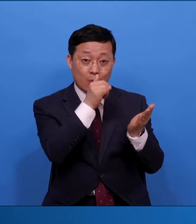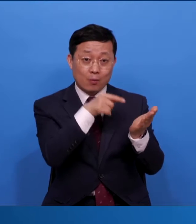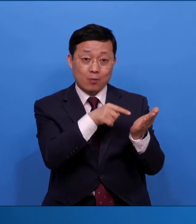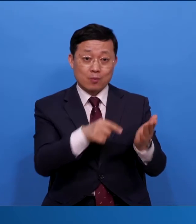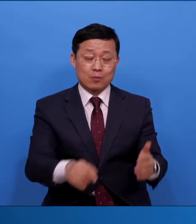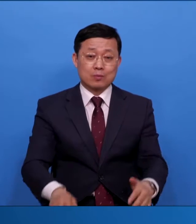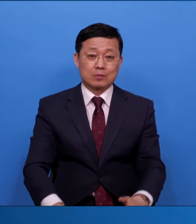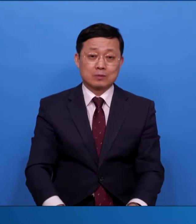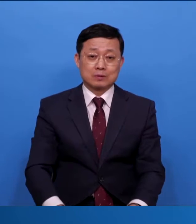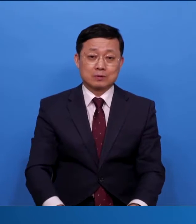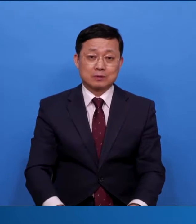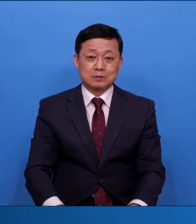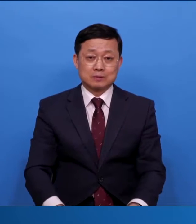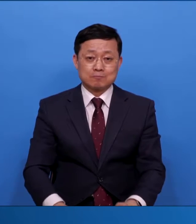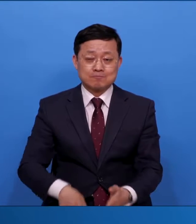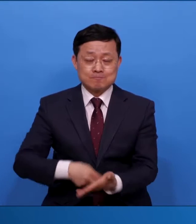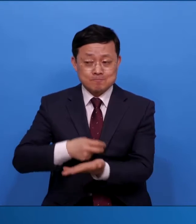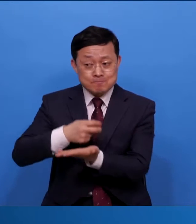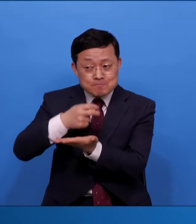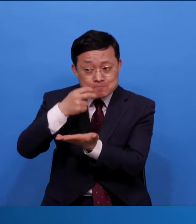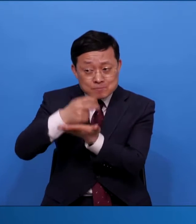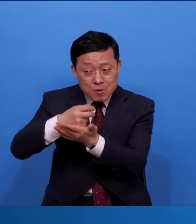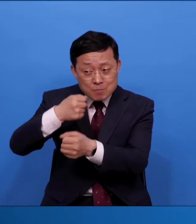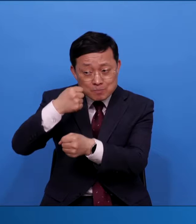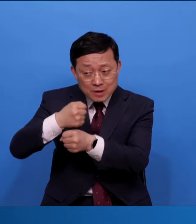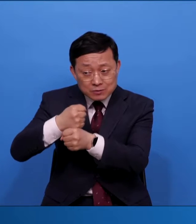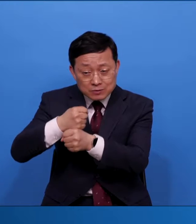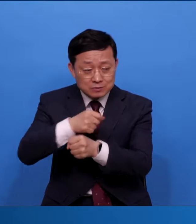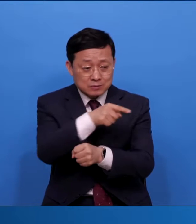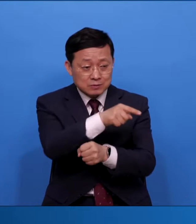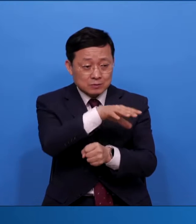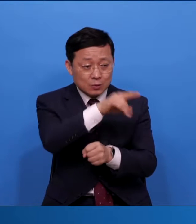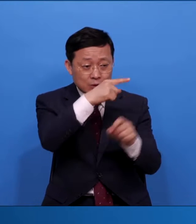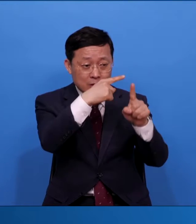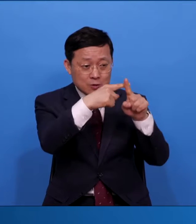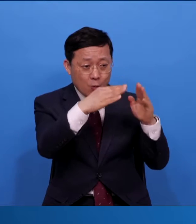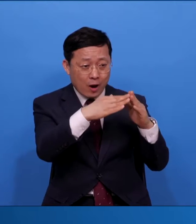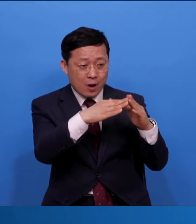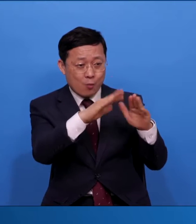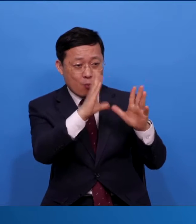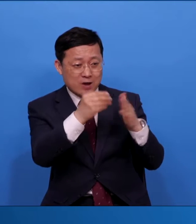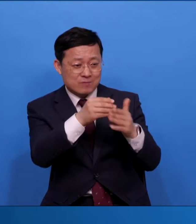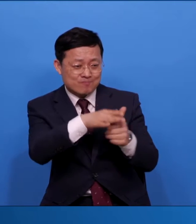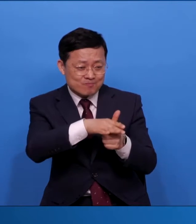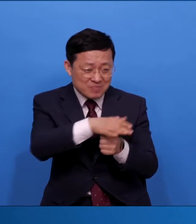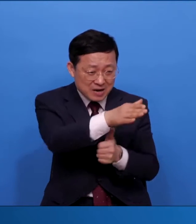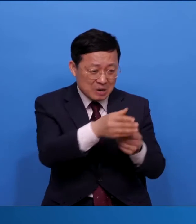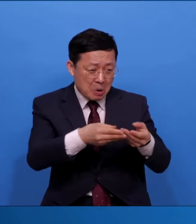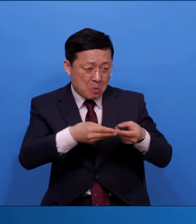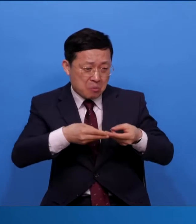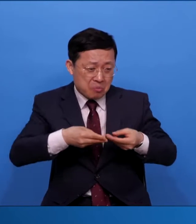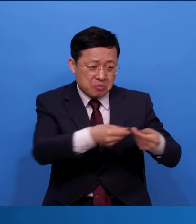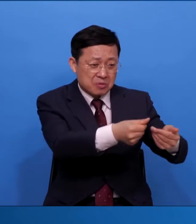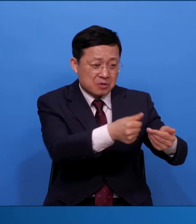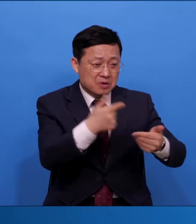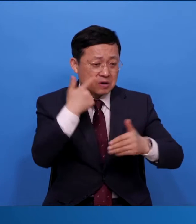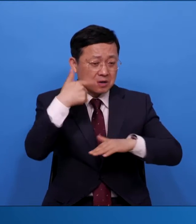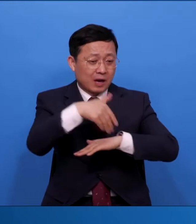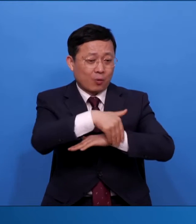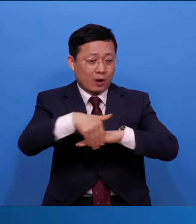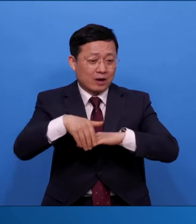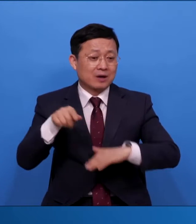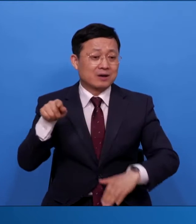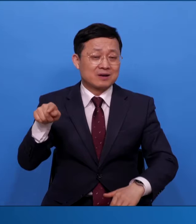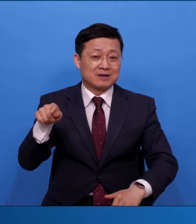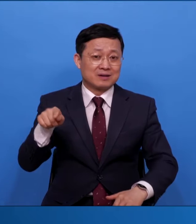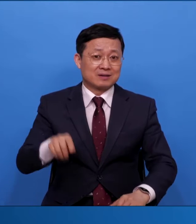音。 법적으로 초대교회 없애기로 했어요. 法律上决定要除去